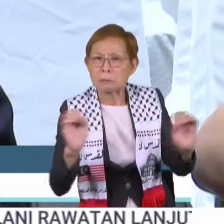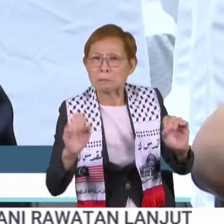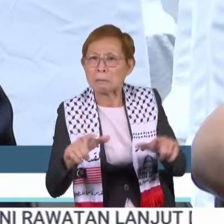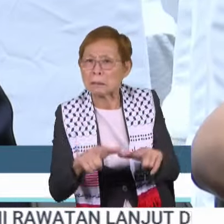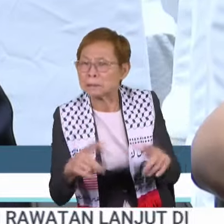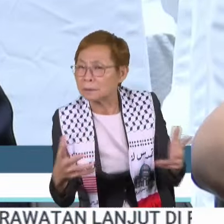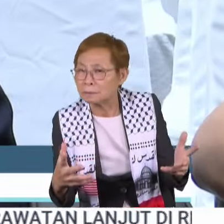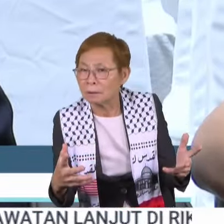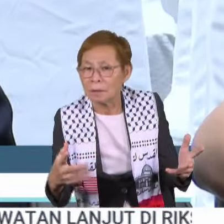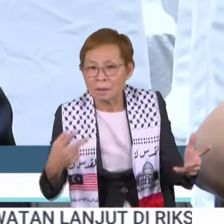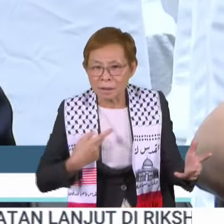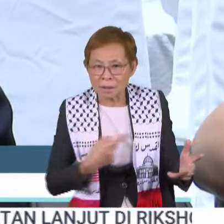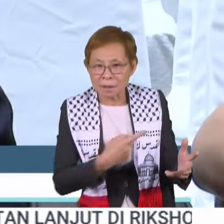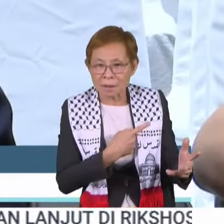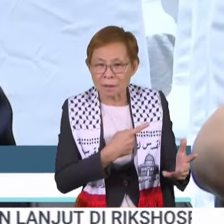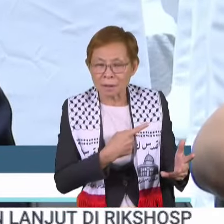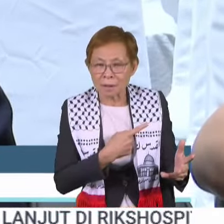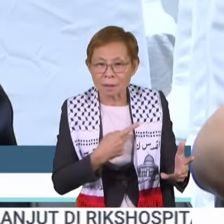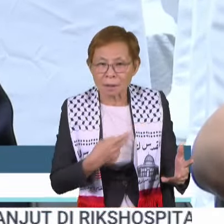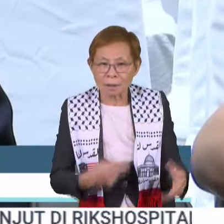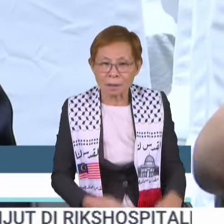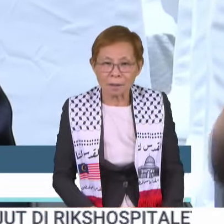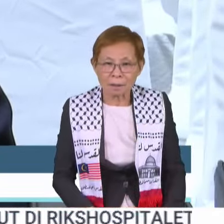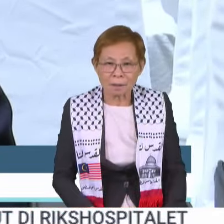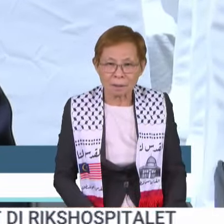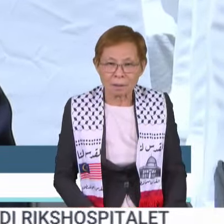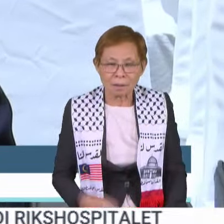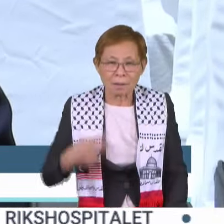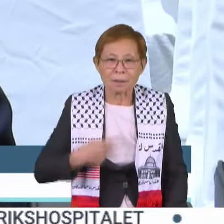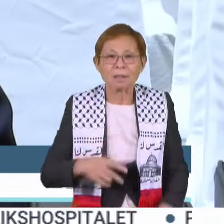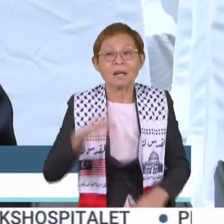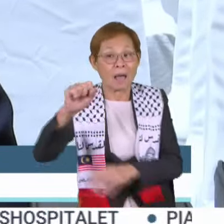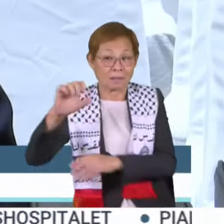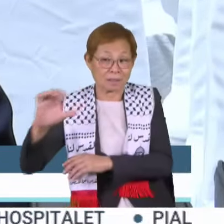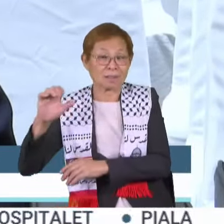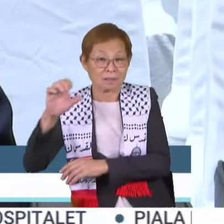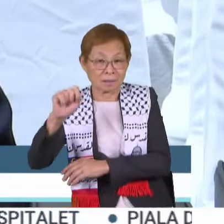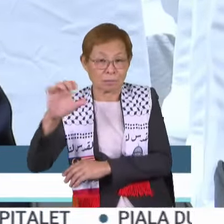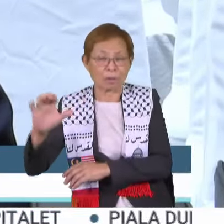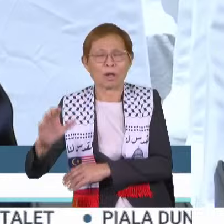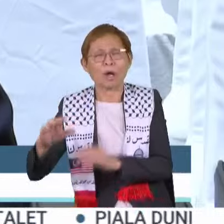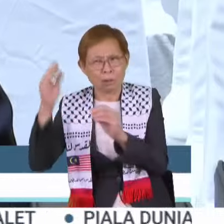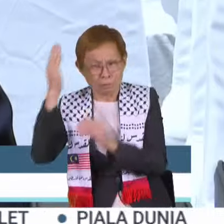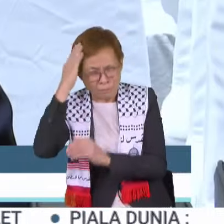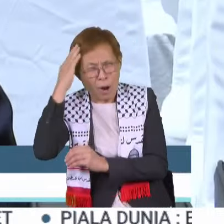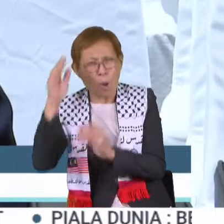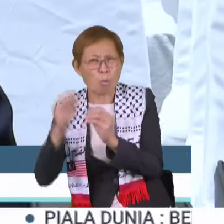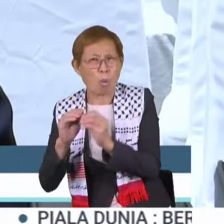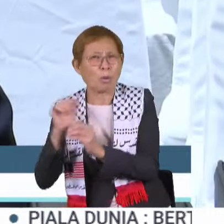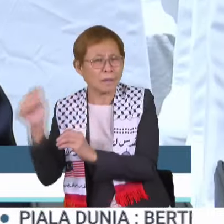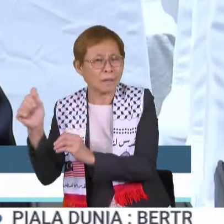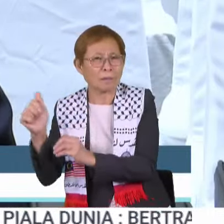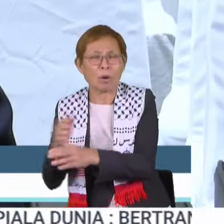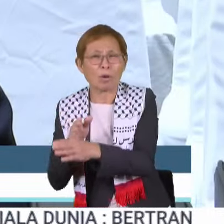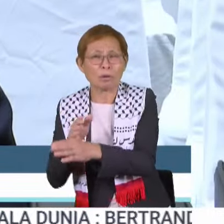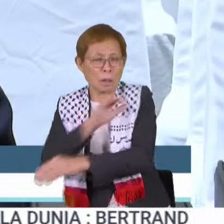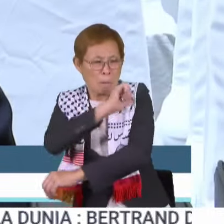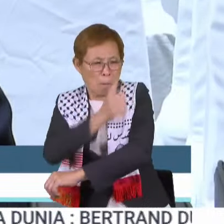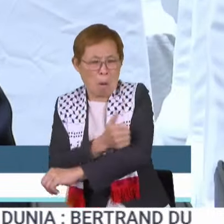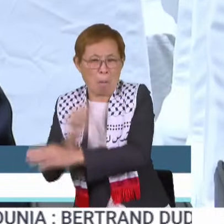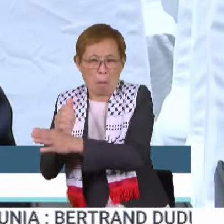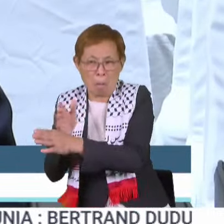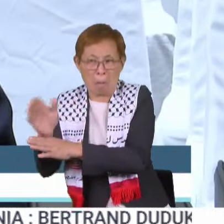dan kitaan it lebih mengetahui k di bawah bidang mereka